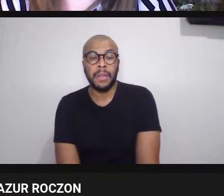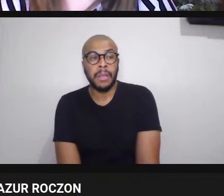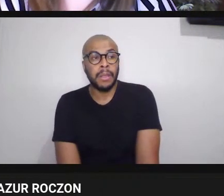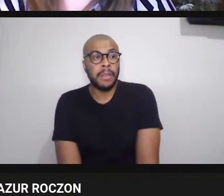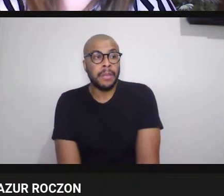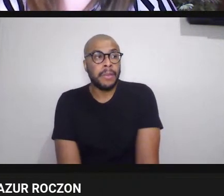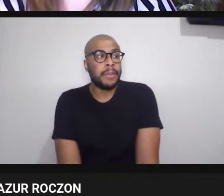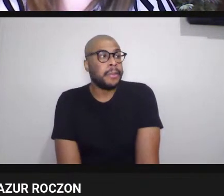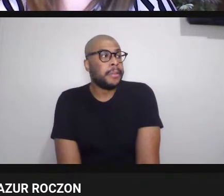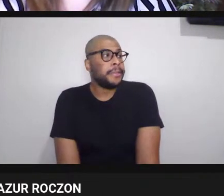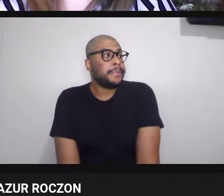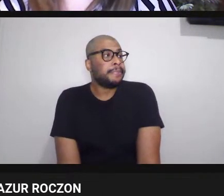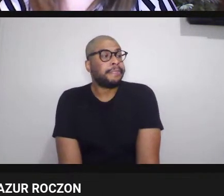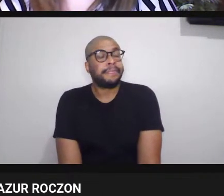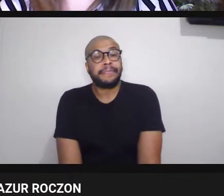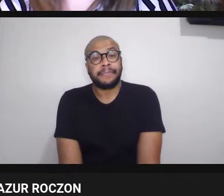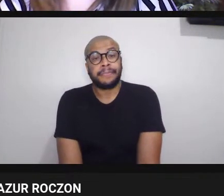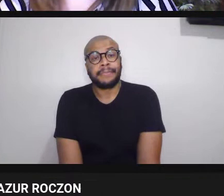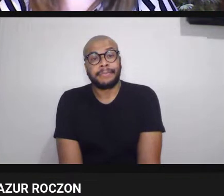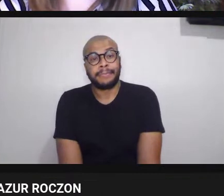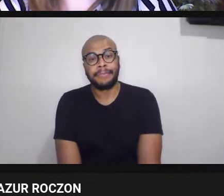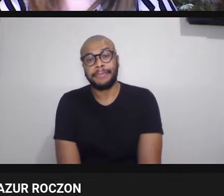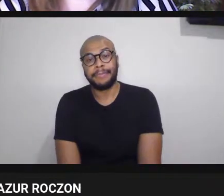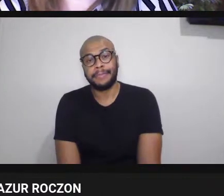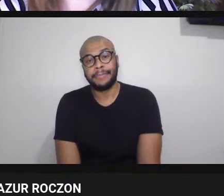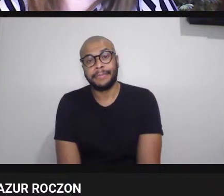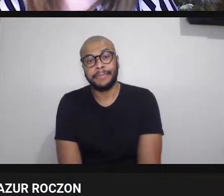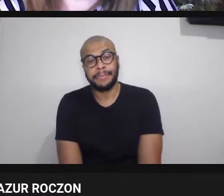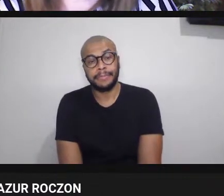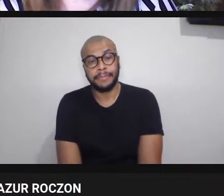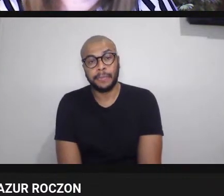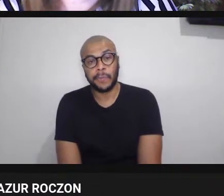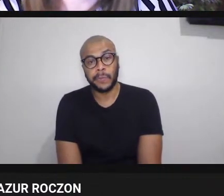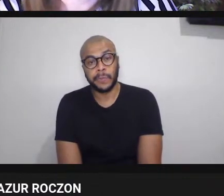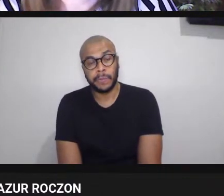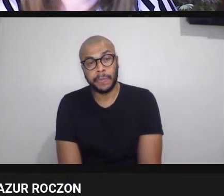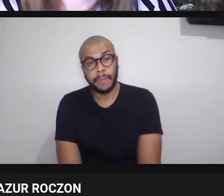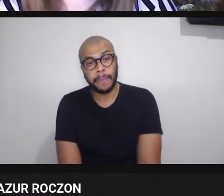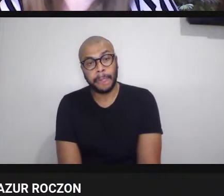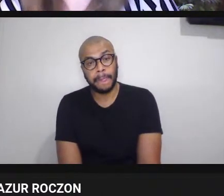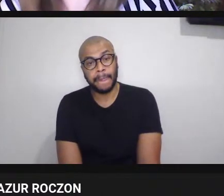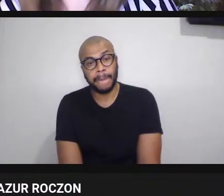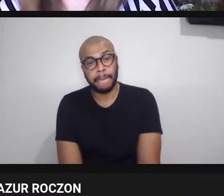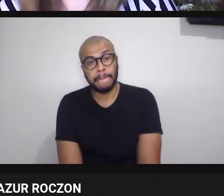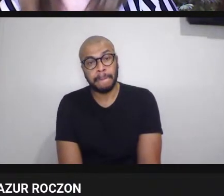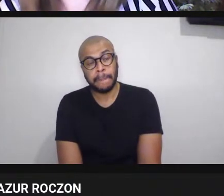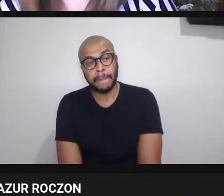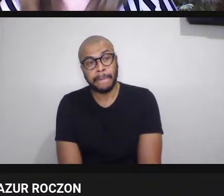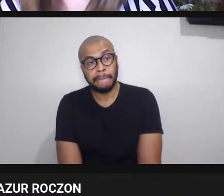że jest to zdrobnienie od ryby. Natomiast Roczoń